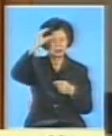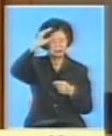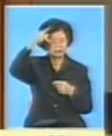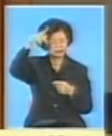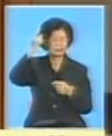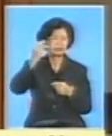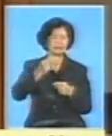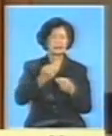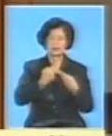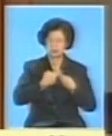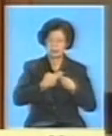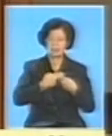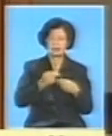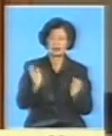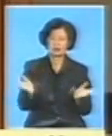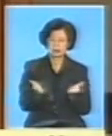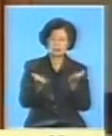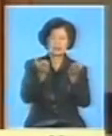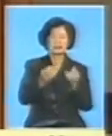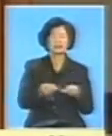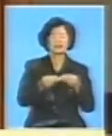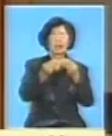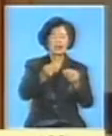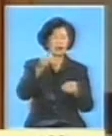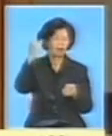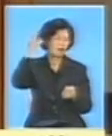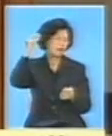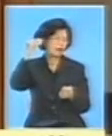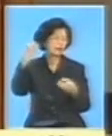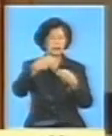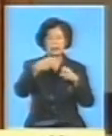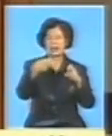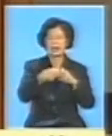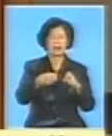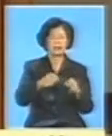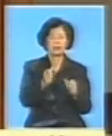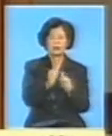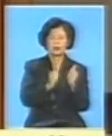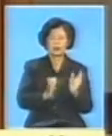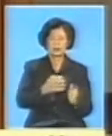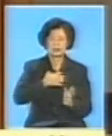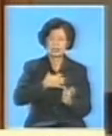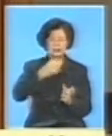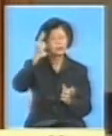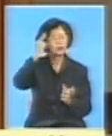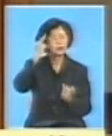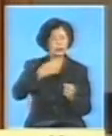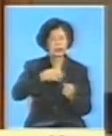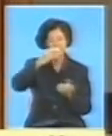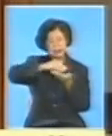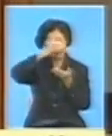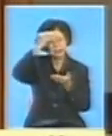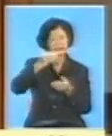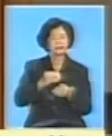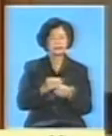เราก็เสริมให้เขาฟังความปัญหาของเขานะให้ทุกคนนั่นใฝ่รู้นะครับรวมทั้งไปถึง